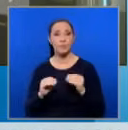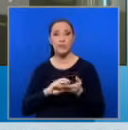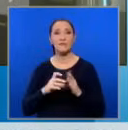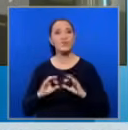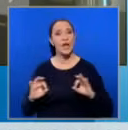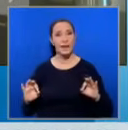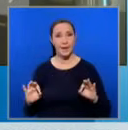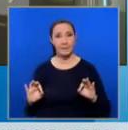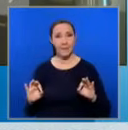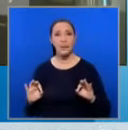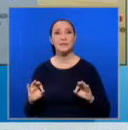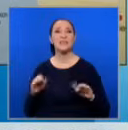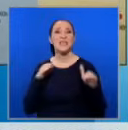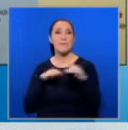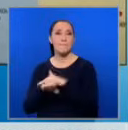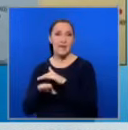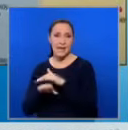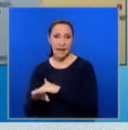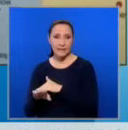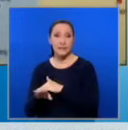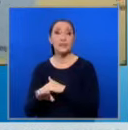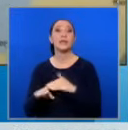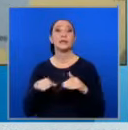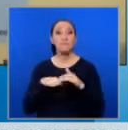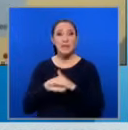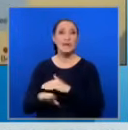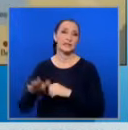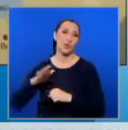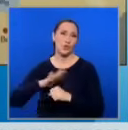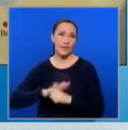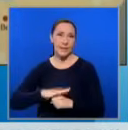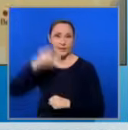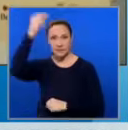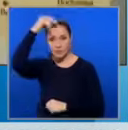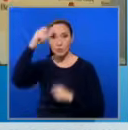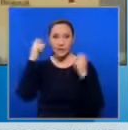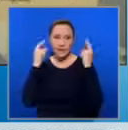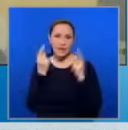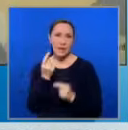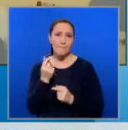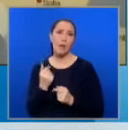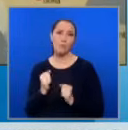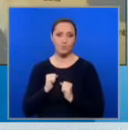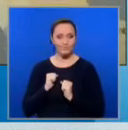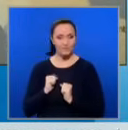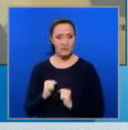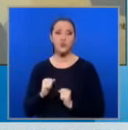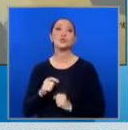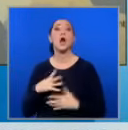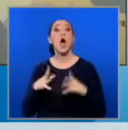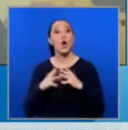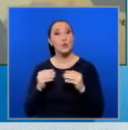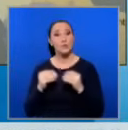Шенген с миграцията и с миграционния натиск. Българската реакция е малко по-сдържана, докато